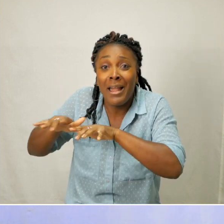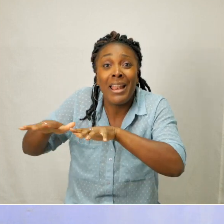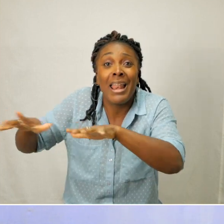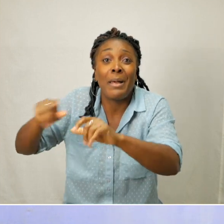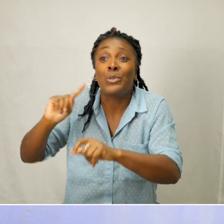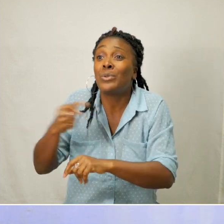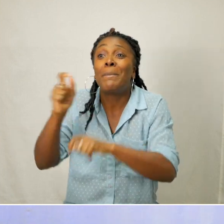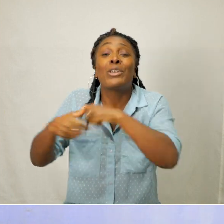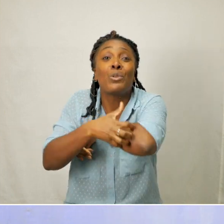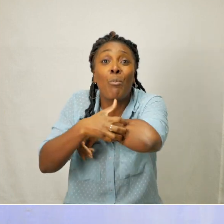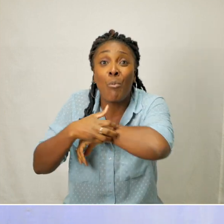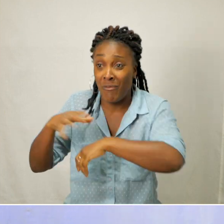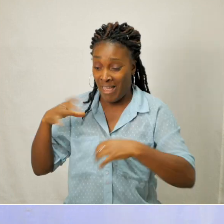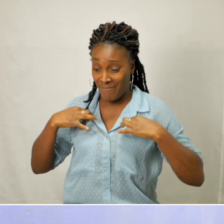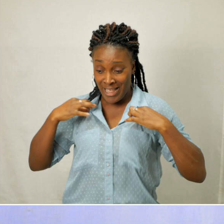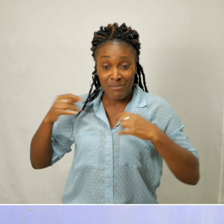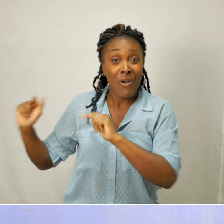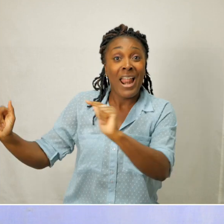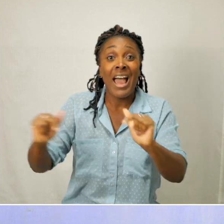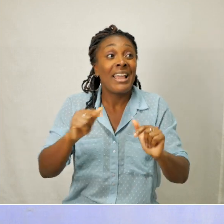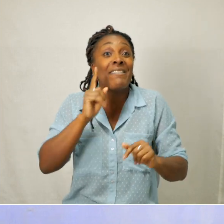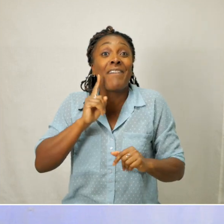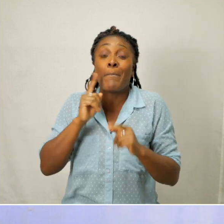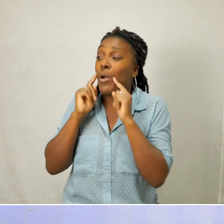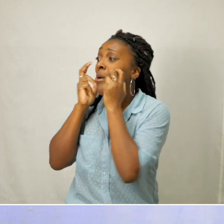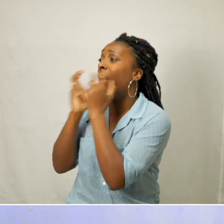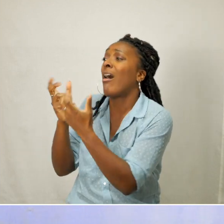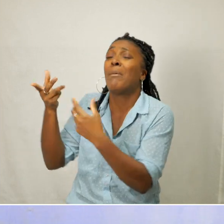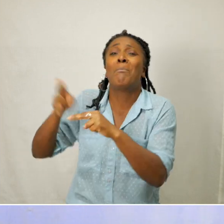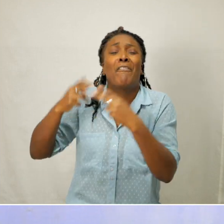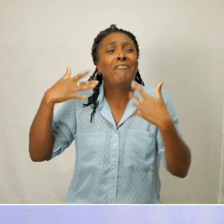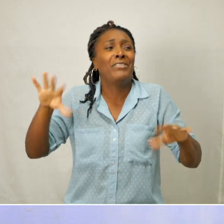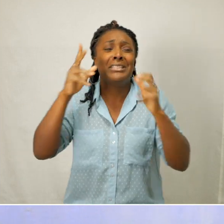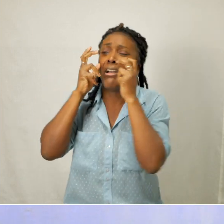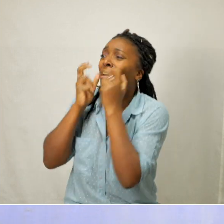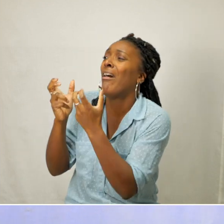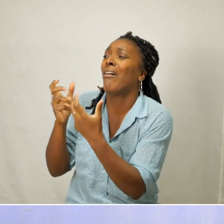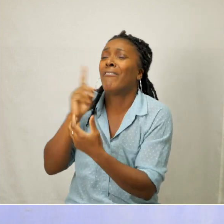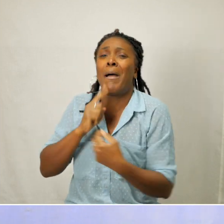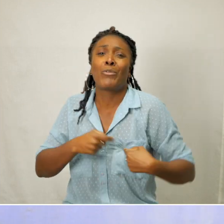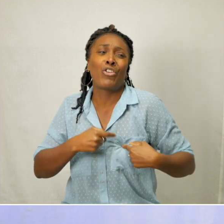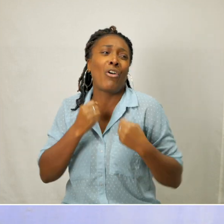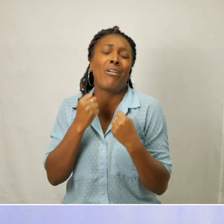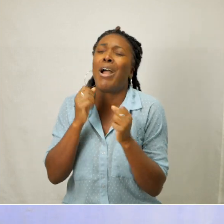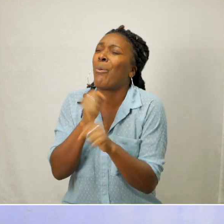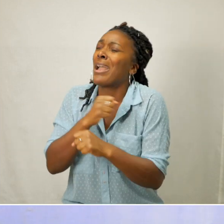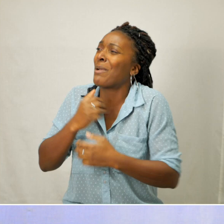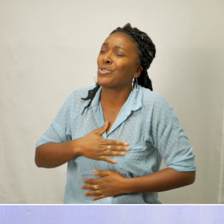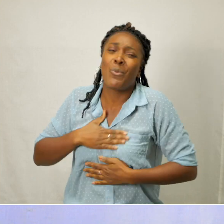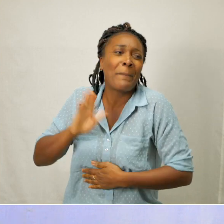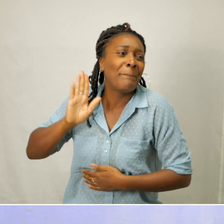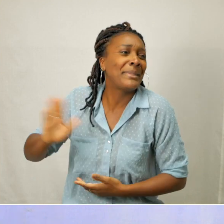ceux qui étaient dans le besoin. Et ces femmes-là, elles étaient admiratives de voir le cœur de cette femme, l'amour de cette femme, la